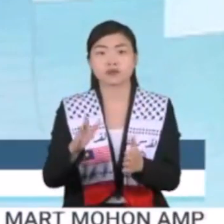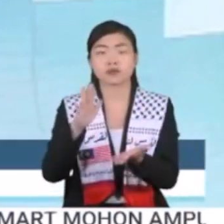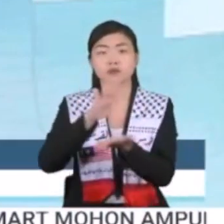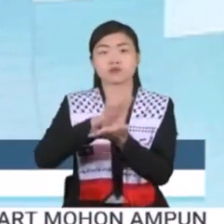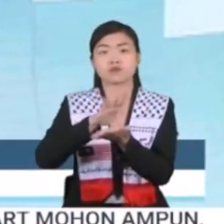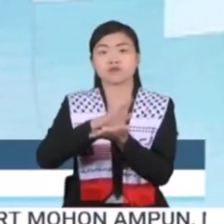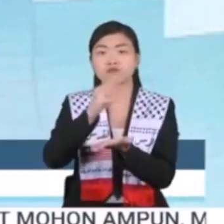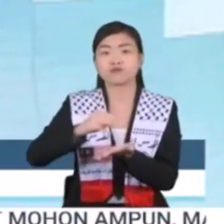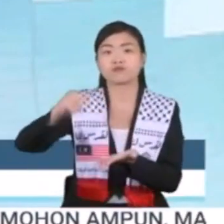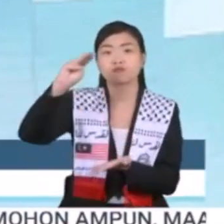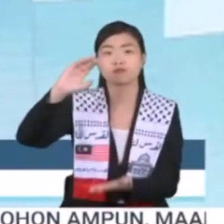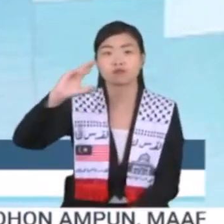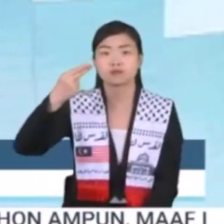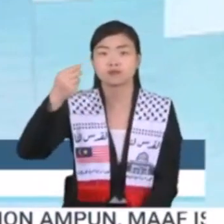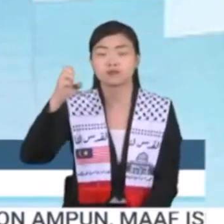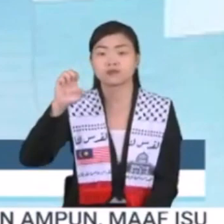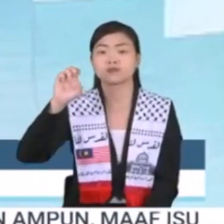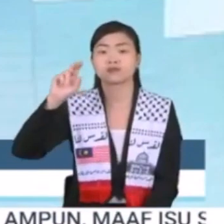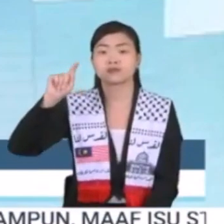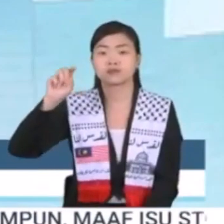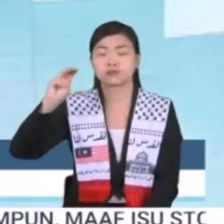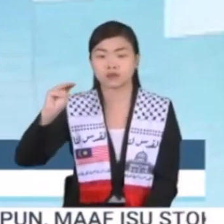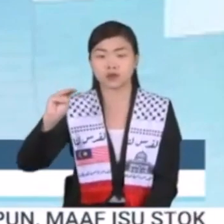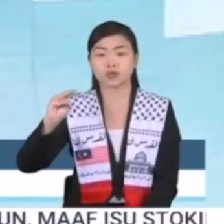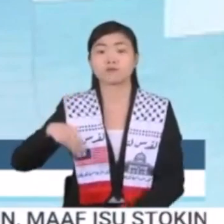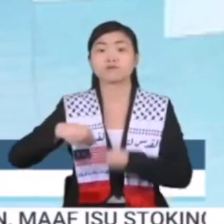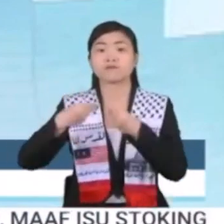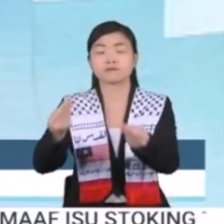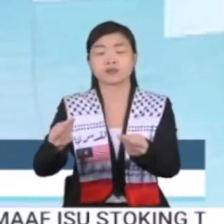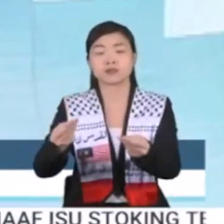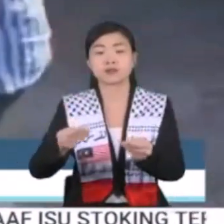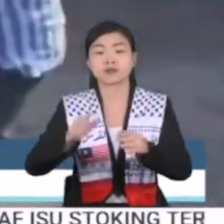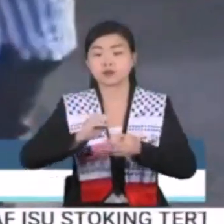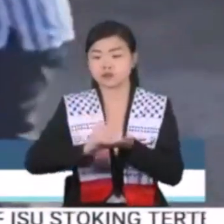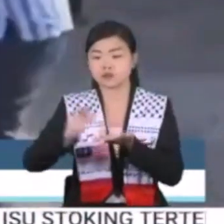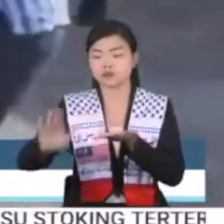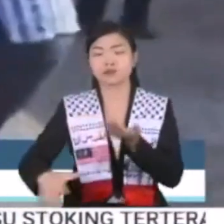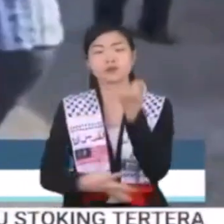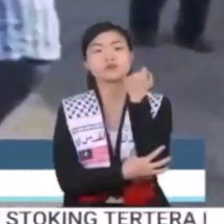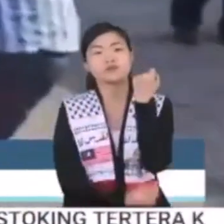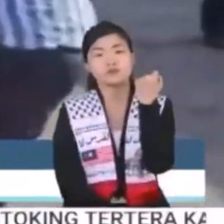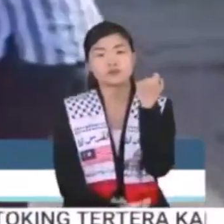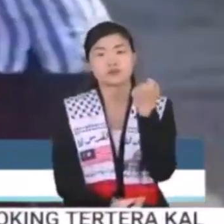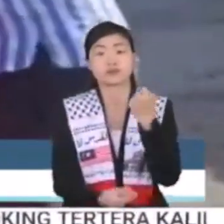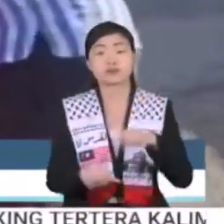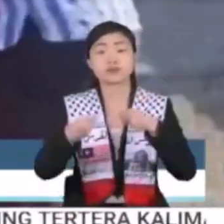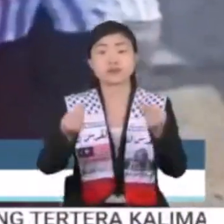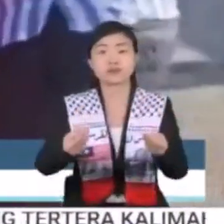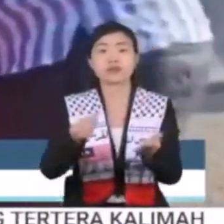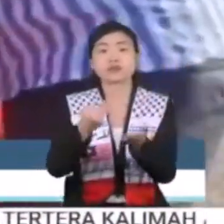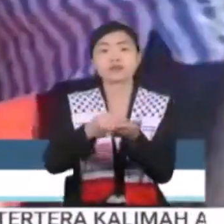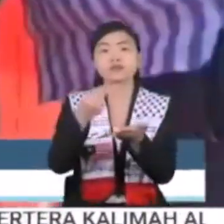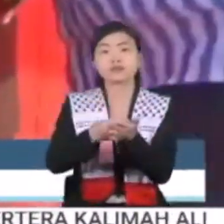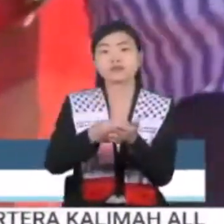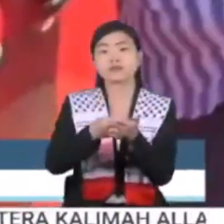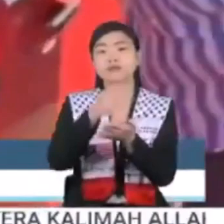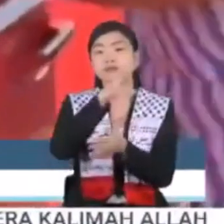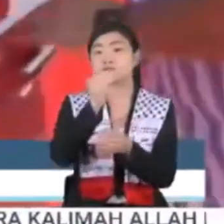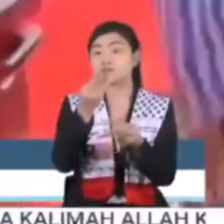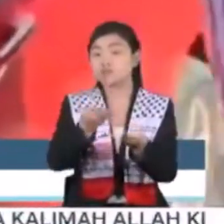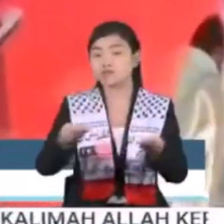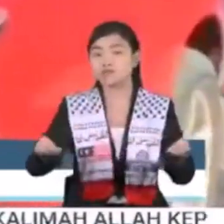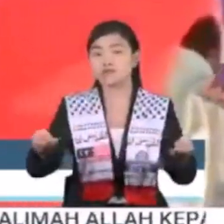Petani mengagihkan sumbangan kepada keluarga pelajar kurang berkemampuan. Pemberian sumbangan berupa wang tunai dan barangan keperluan asas